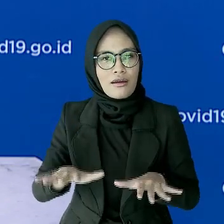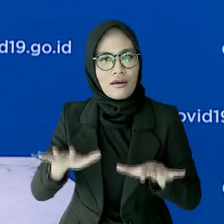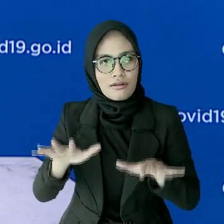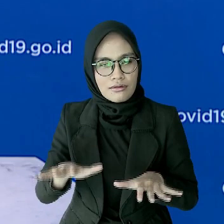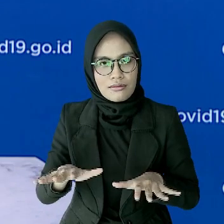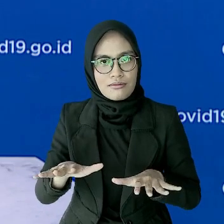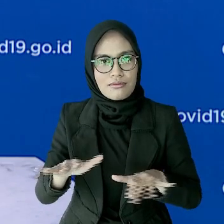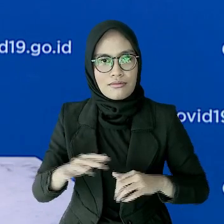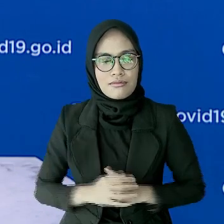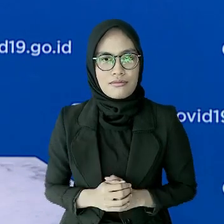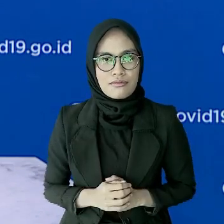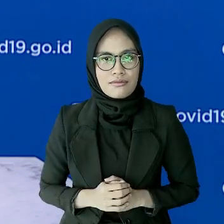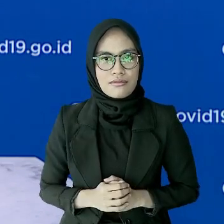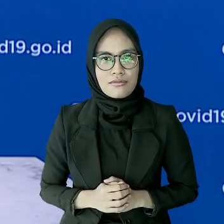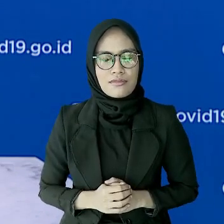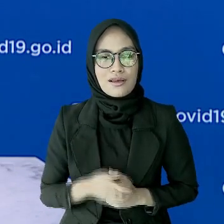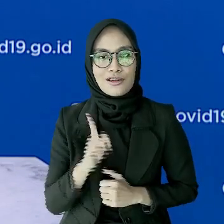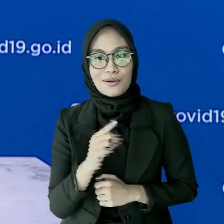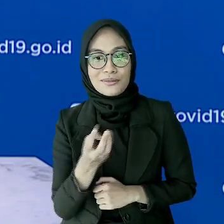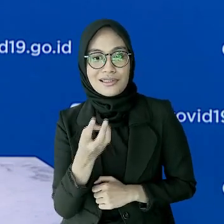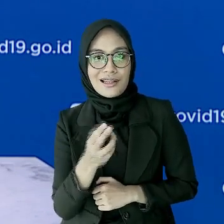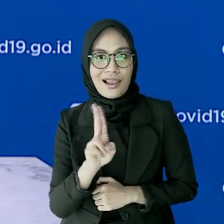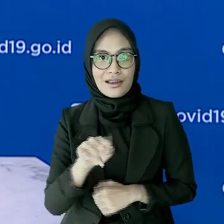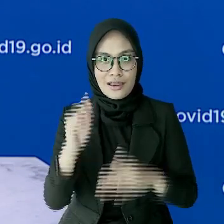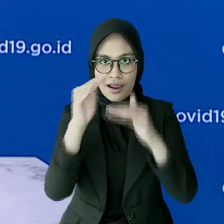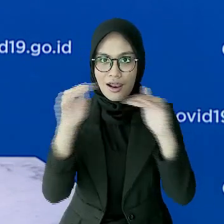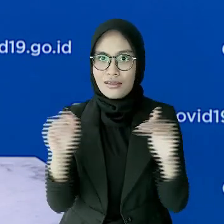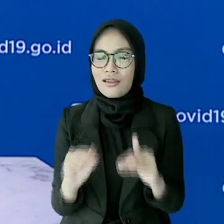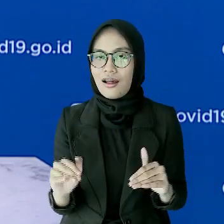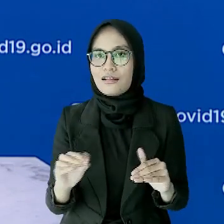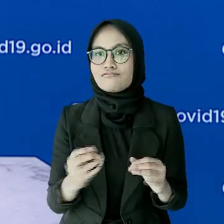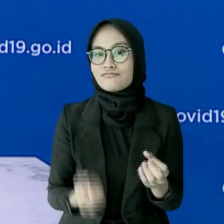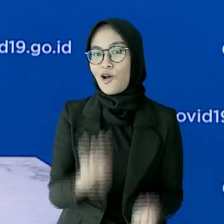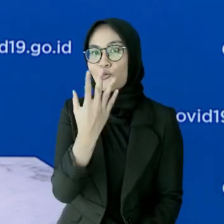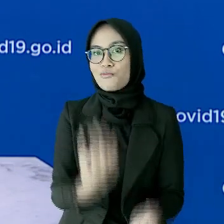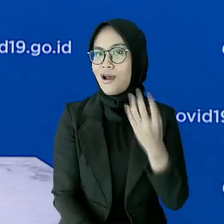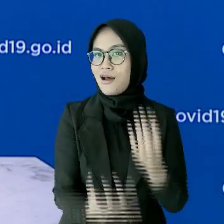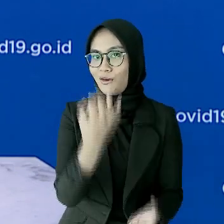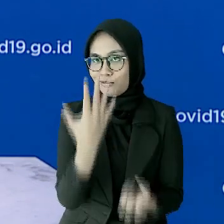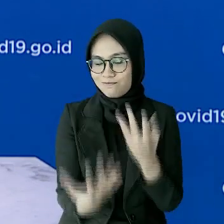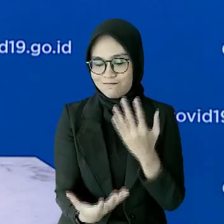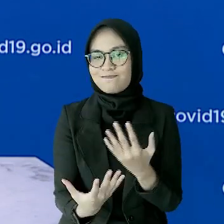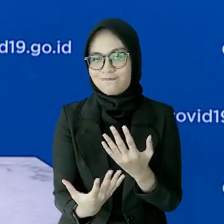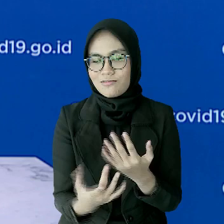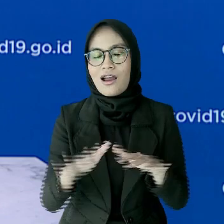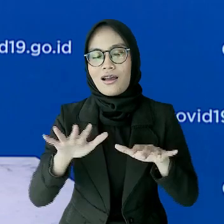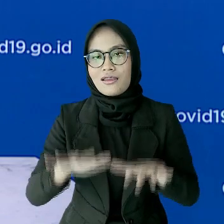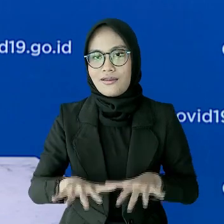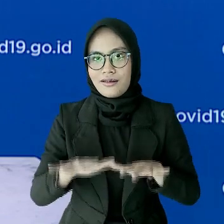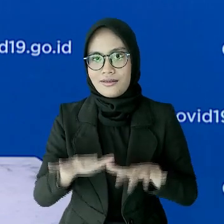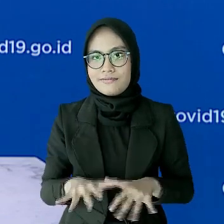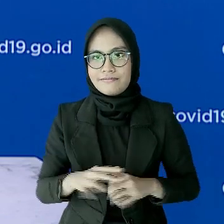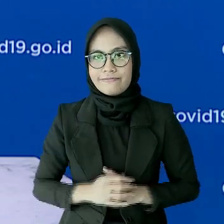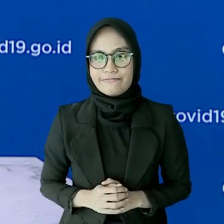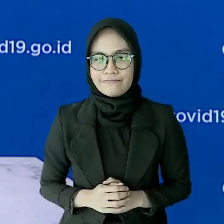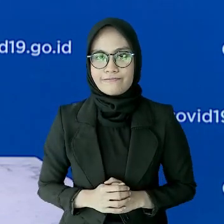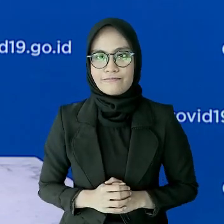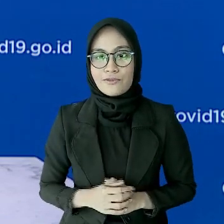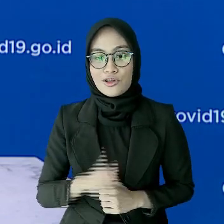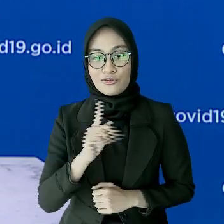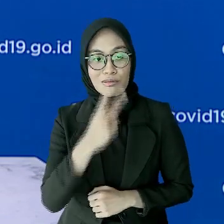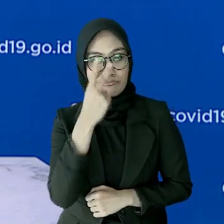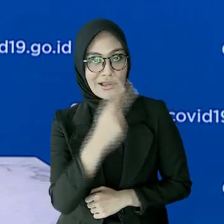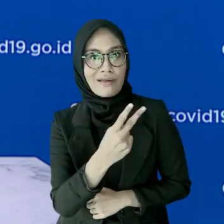dalam menyambut periode Natal dan Tahun Baru nanti yang sudah di depan mata. Adanya lonjakan pada berbagai negara di